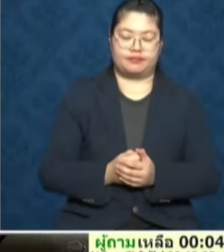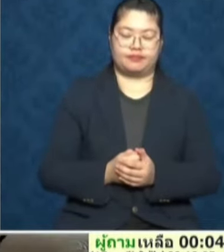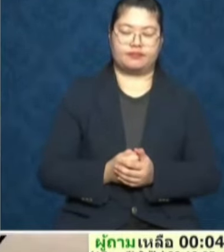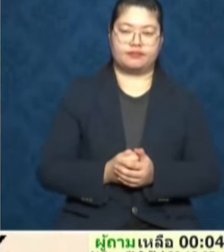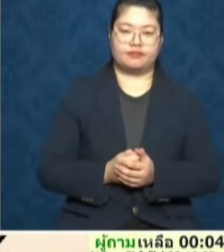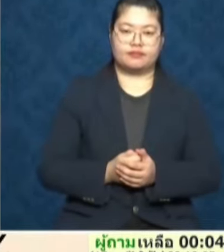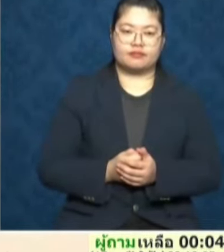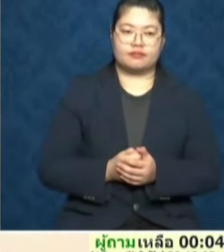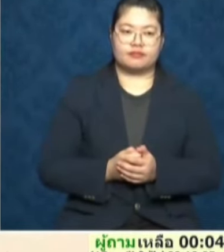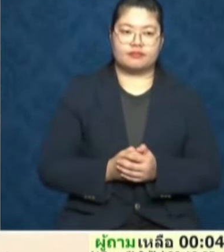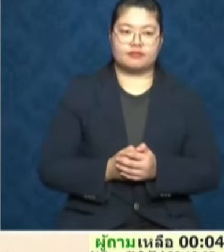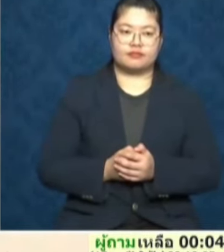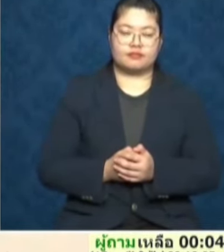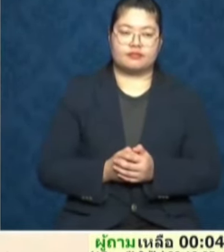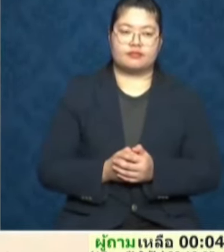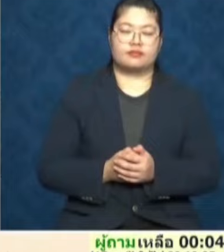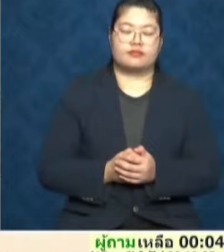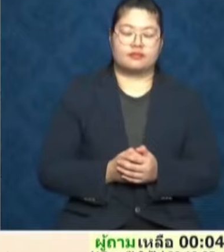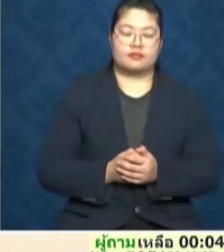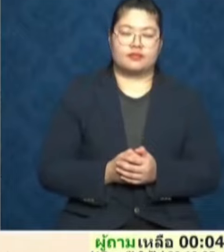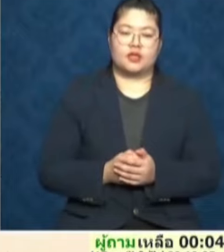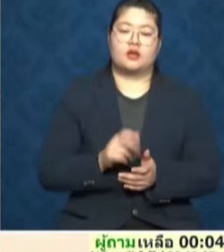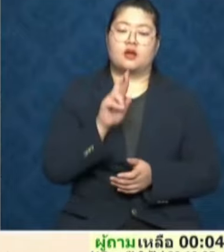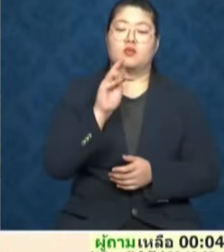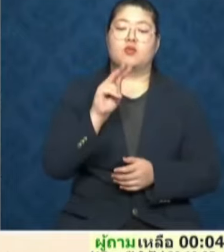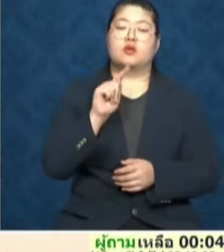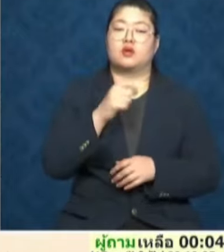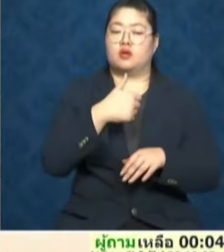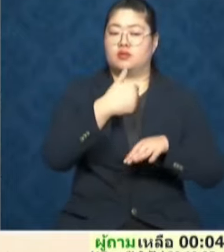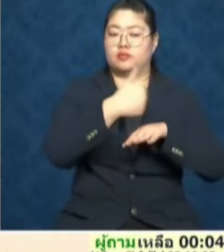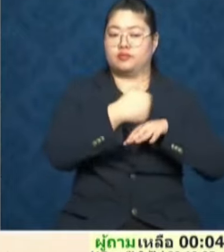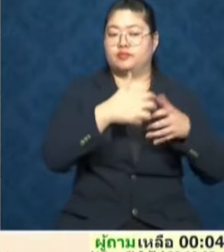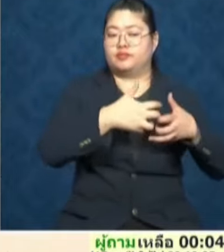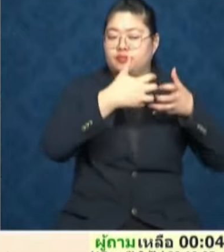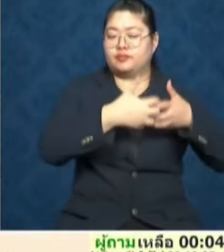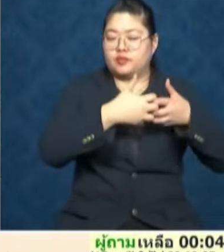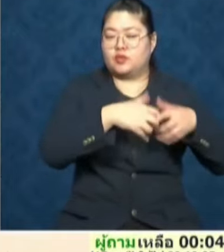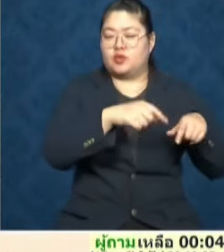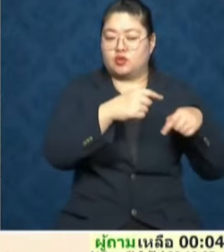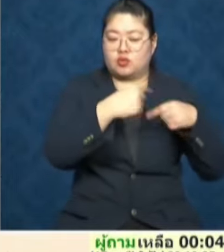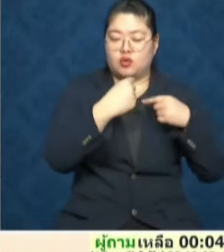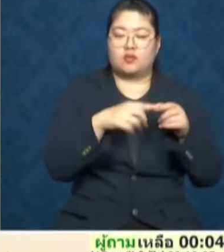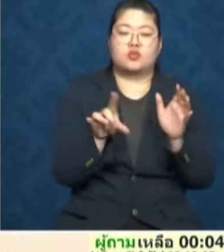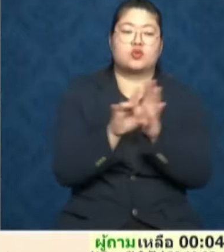า